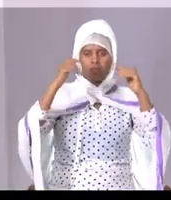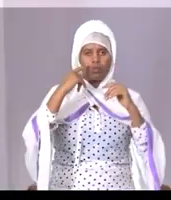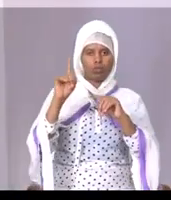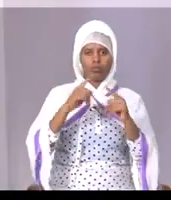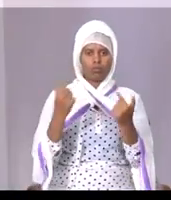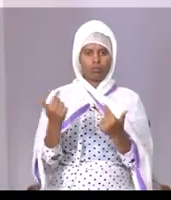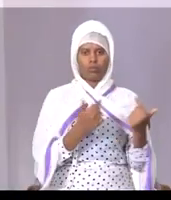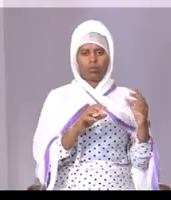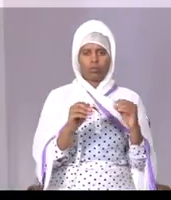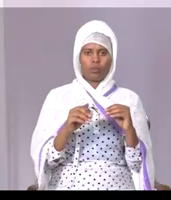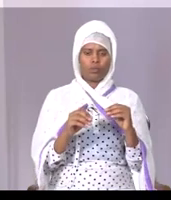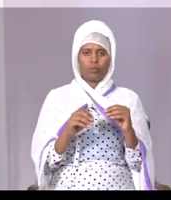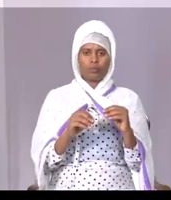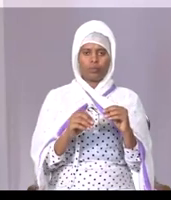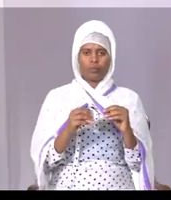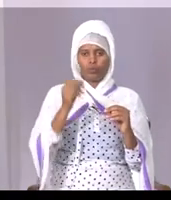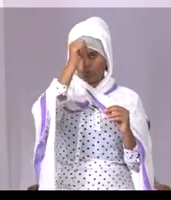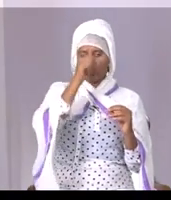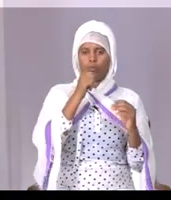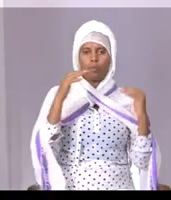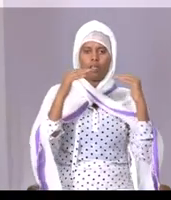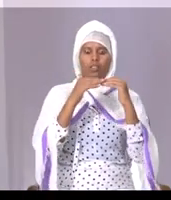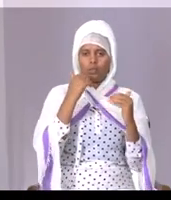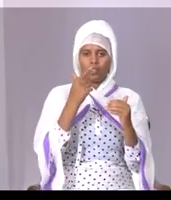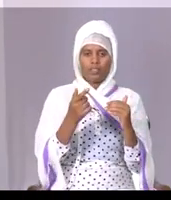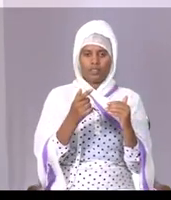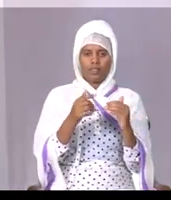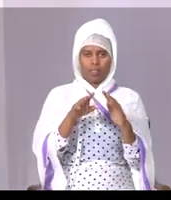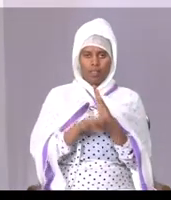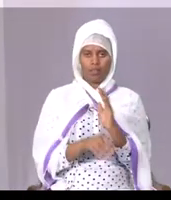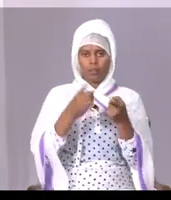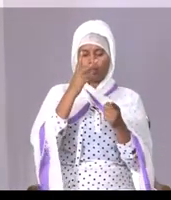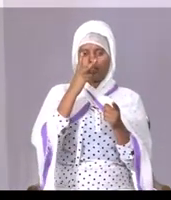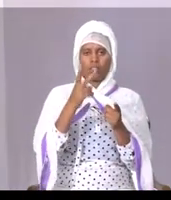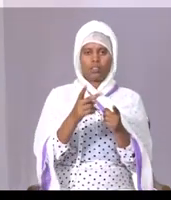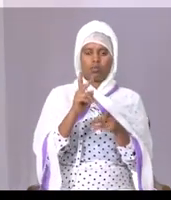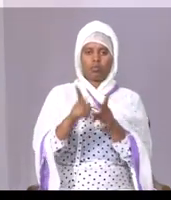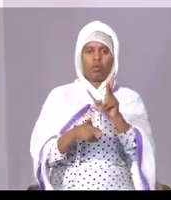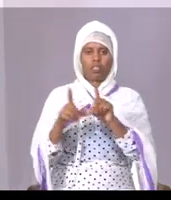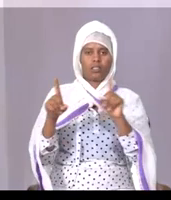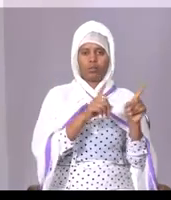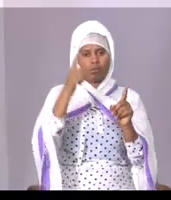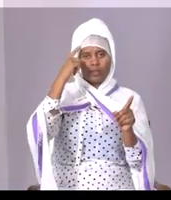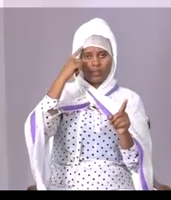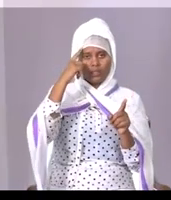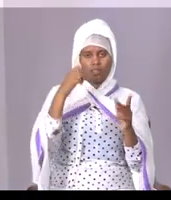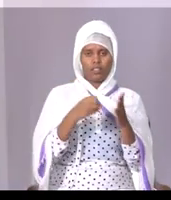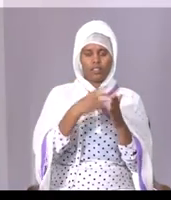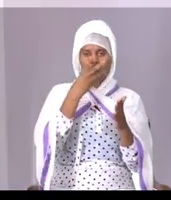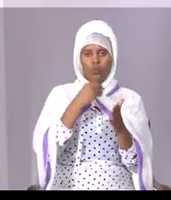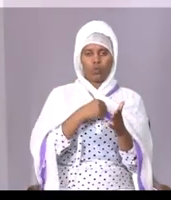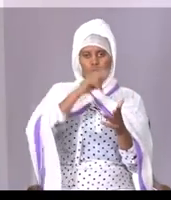እንከሎ ጋን ይኮኖም እዩ ንገዛ ርእሱ ምሰቦዮም መዓራርሎ ይብሉ እዮም ትሕት ኢሉ ክኸይድ እንከሎ ከዓ ተራሰብ ኮይኑ ከዓ ይመስሎም እዩ ማለት